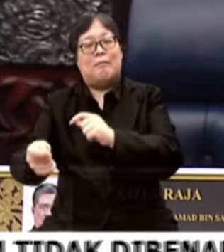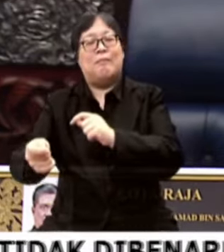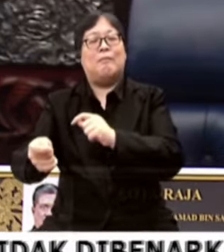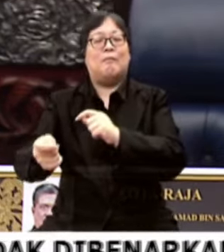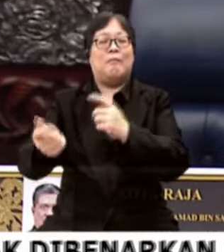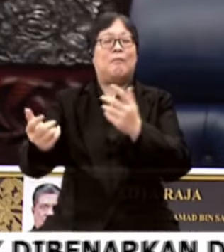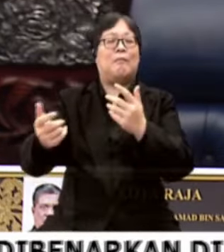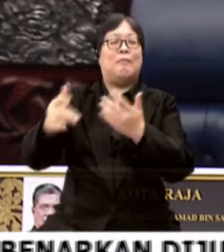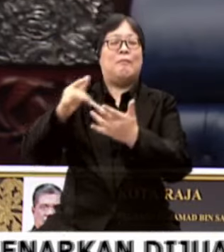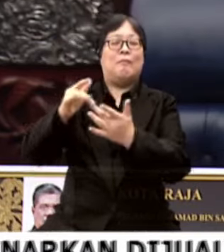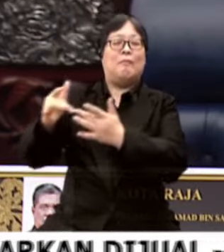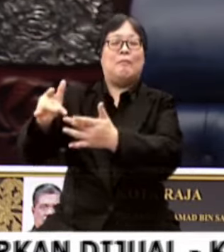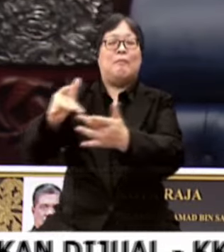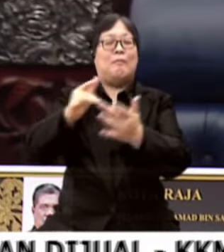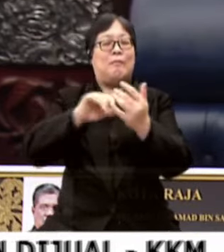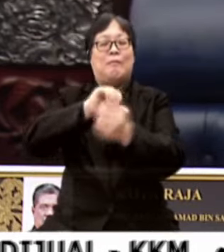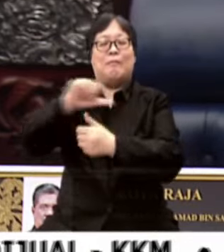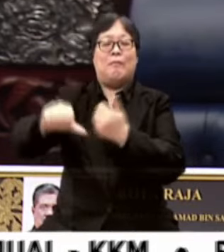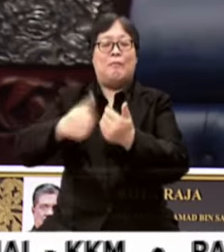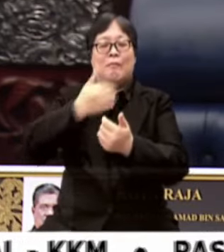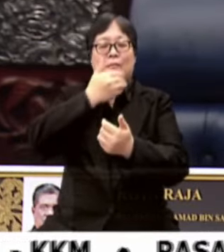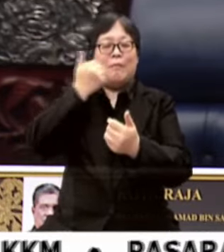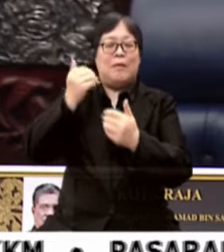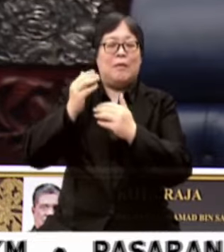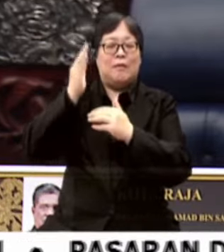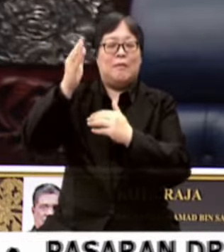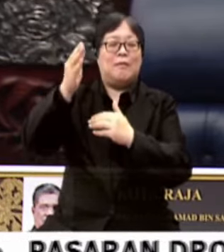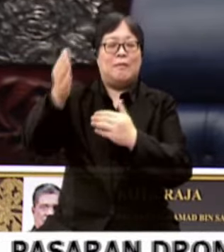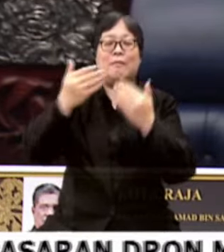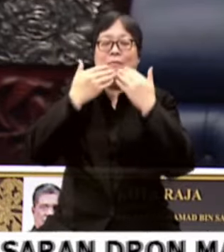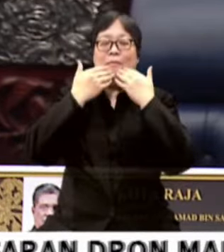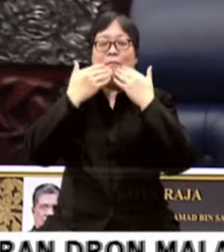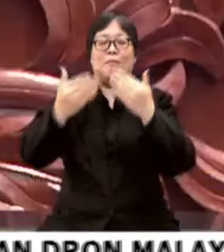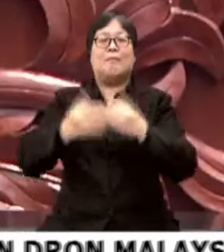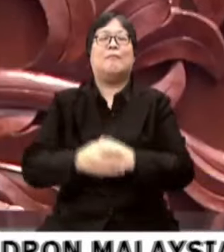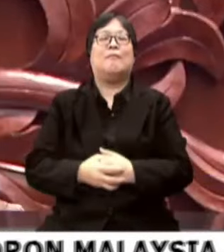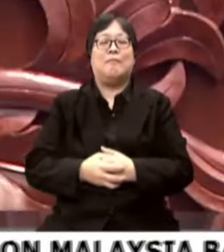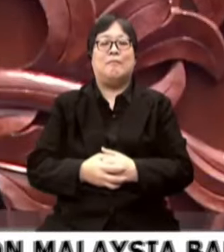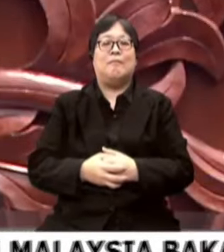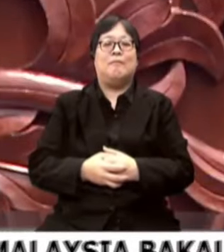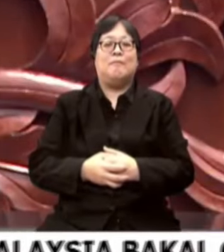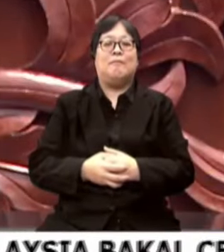jaringan sosial yang lebih baik di masa akan datang terima kasih kembali